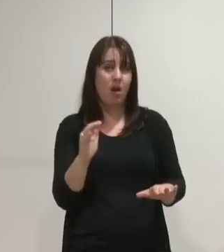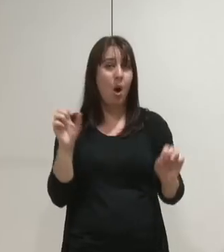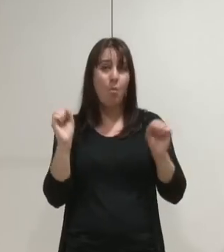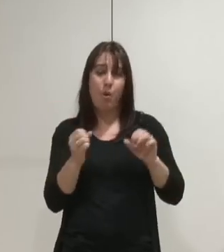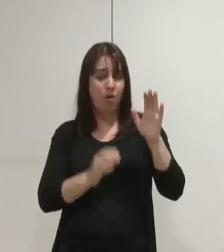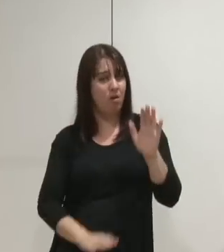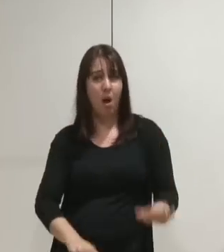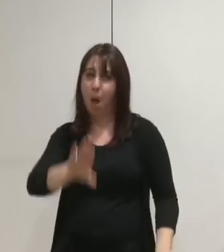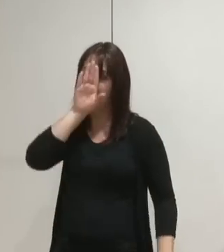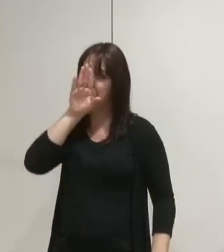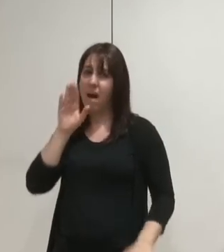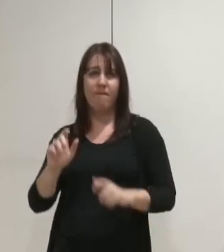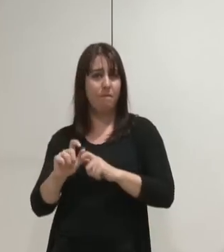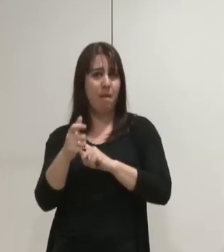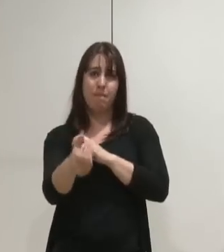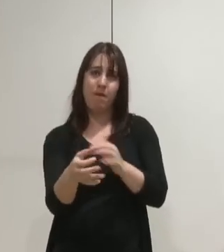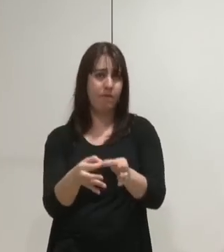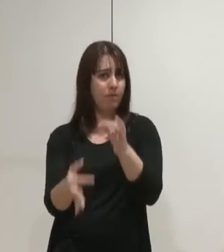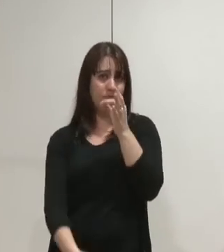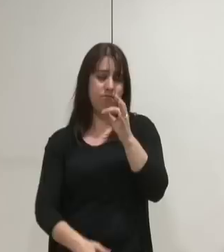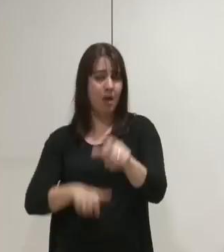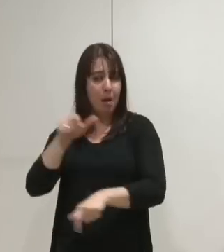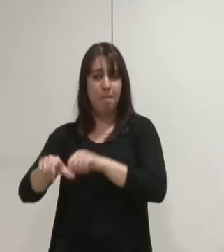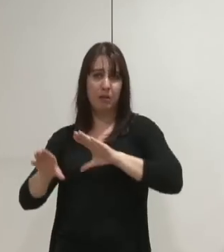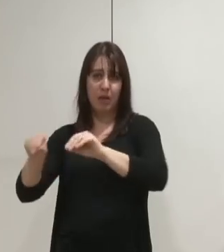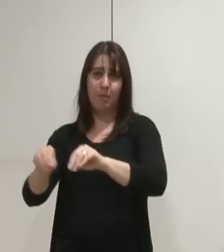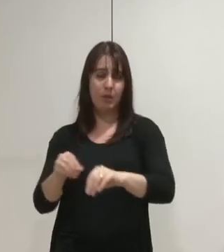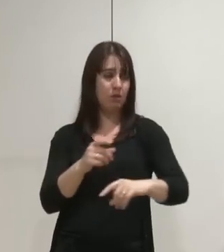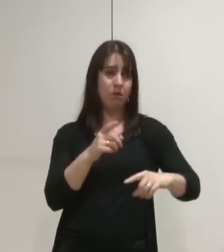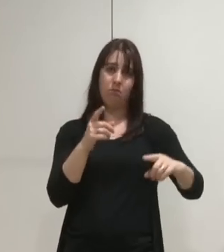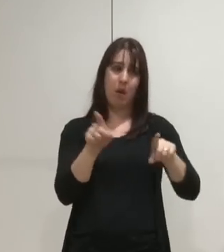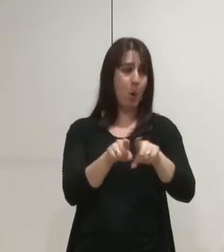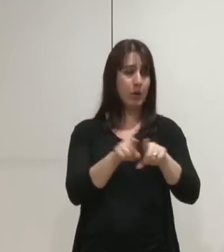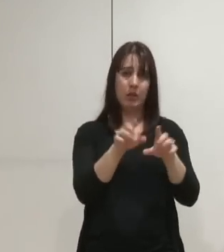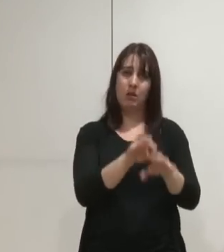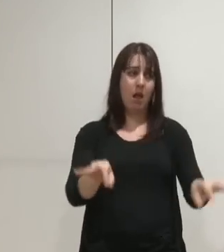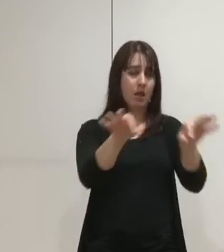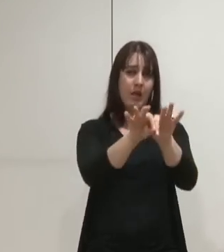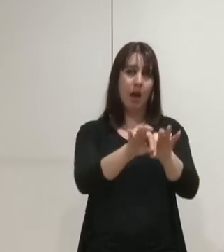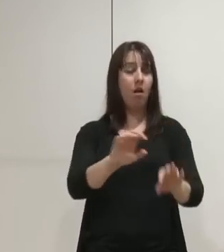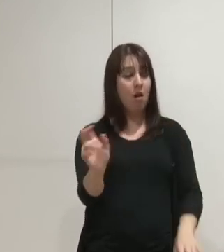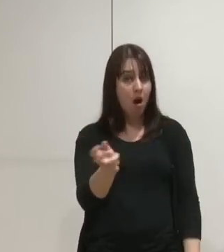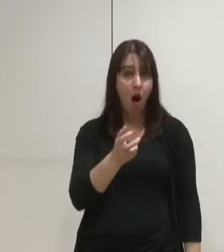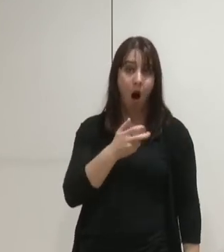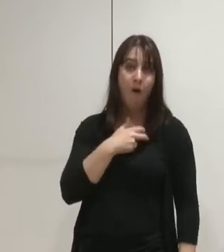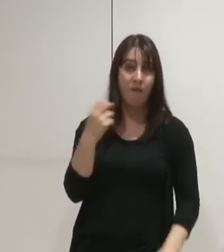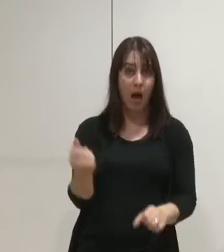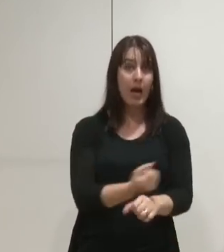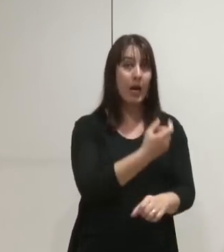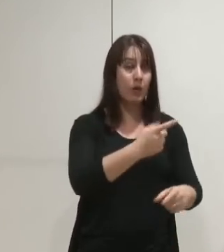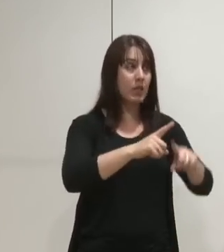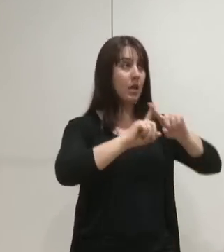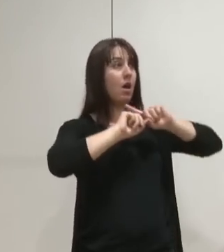coûter cher au contribuaes et à l'équipement vous arrivez enfin à venir sur nos positions